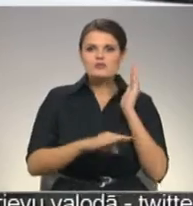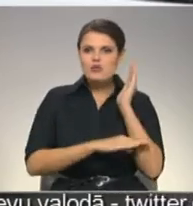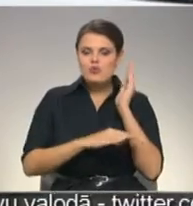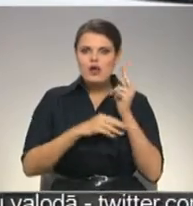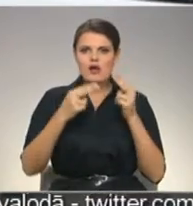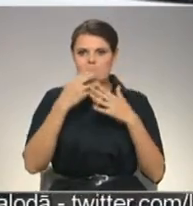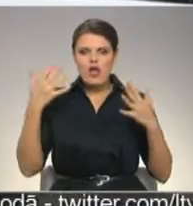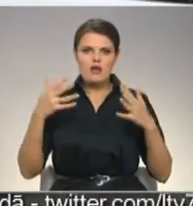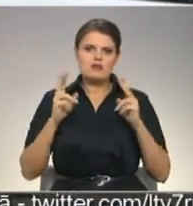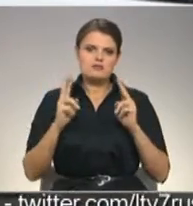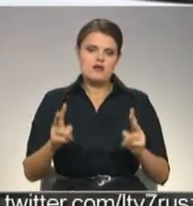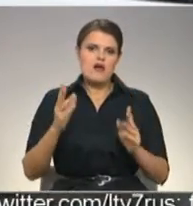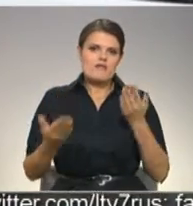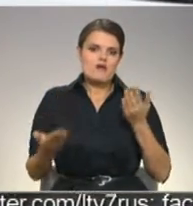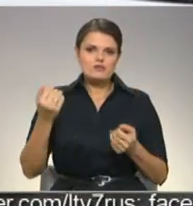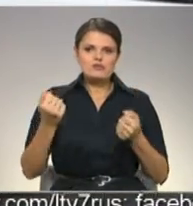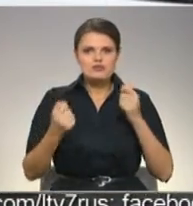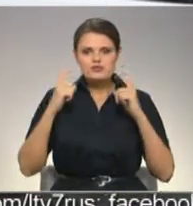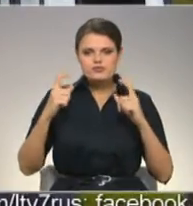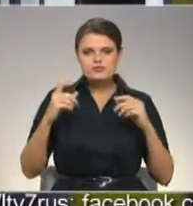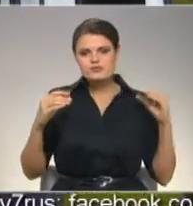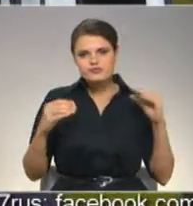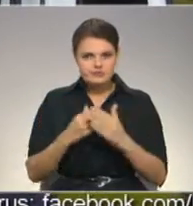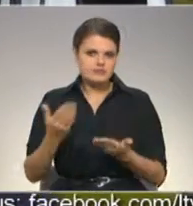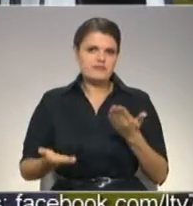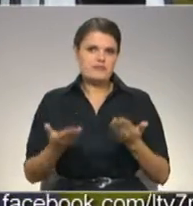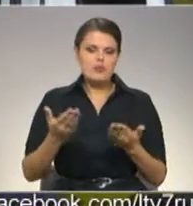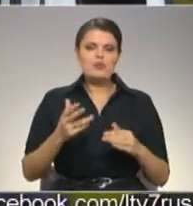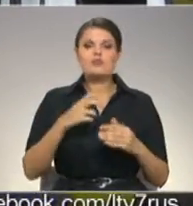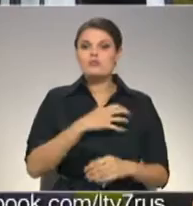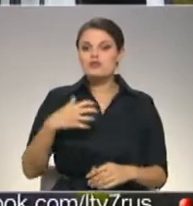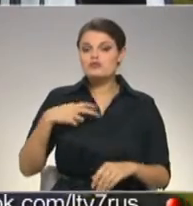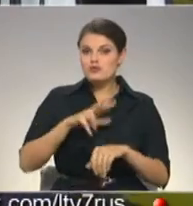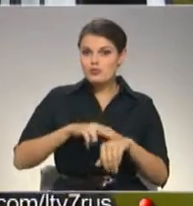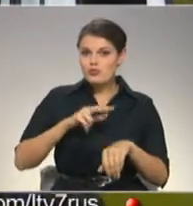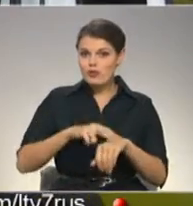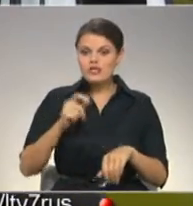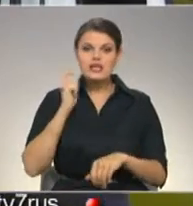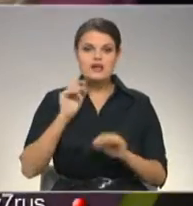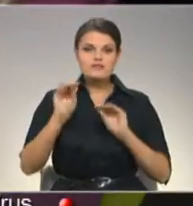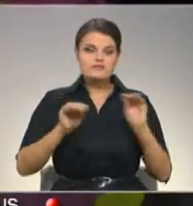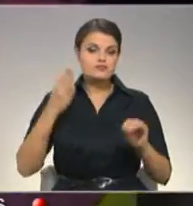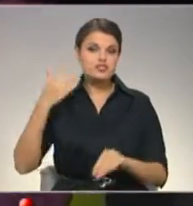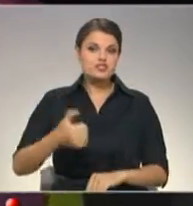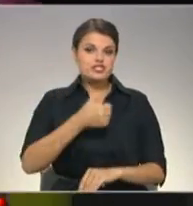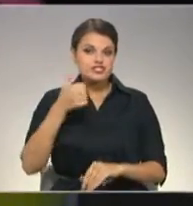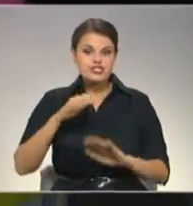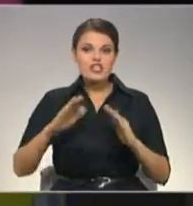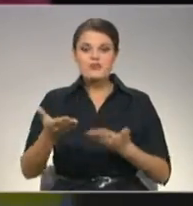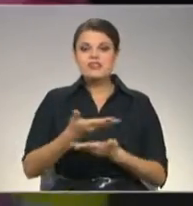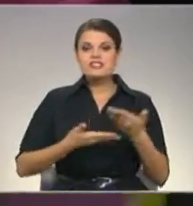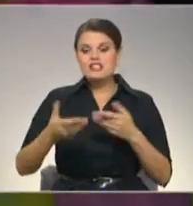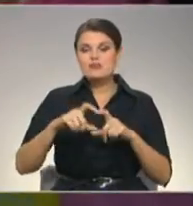neparedzot to, ka var būt smagākas sekas. Pašvaldības policija Jēkabpilī izveidota vien pērnējā gadā, taču sadarbība ar skolām